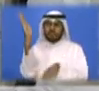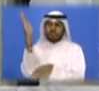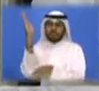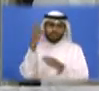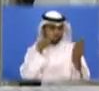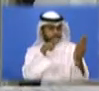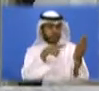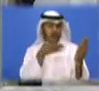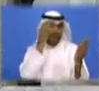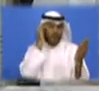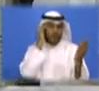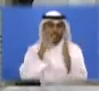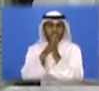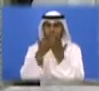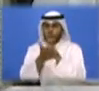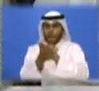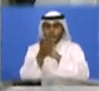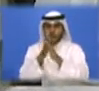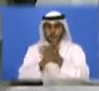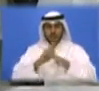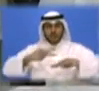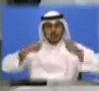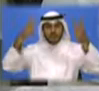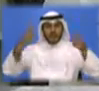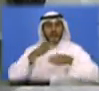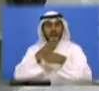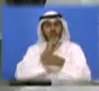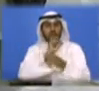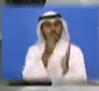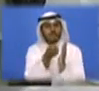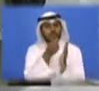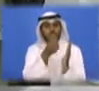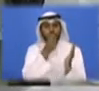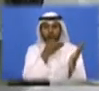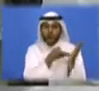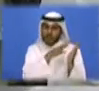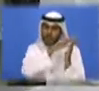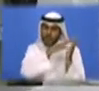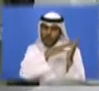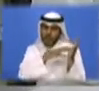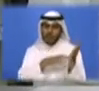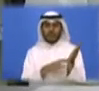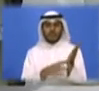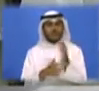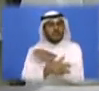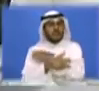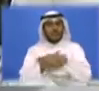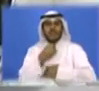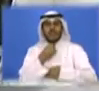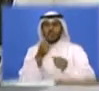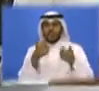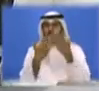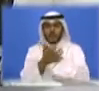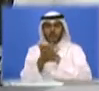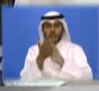الله تعالى، فكثيرا من الدول تفتقر إلى وجود المصاحف القرآنية. فقد أنعم الله علينا في